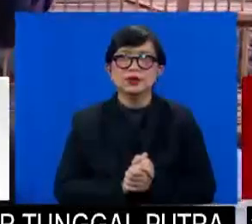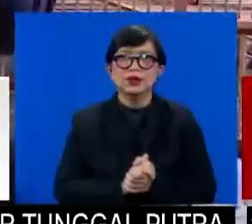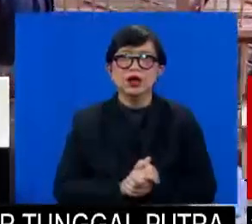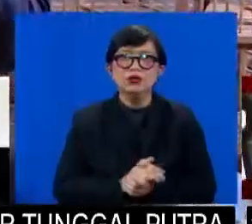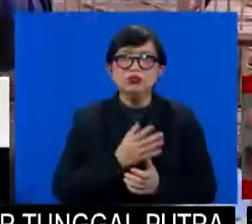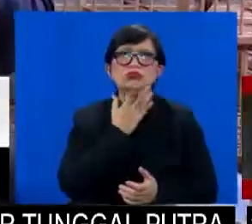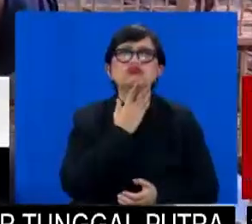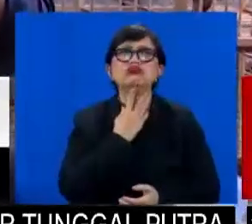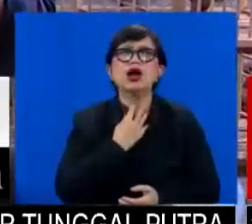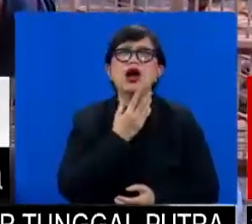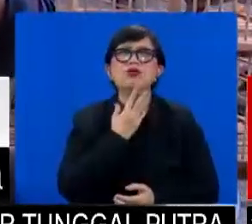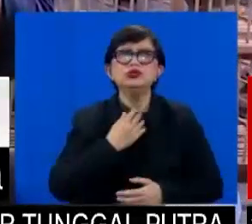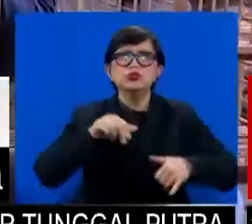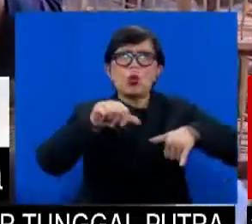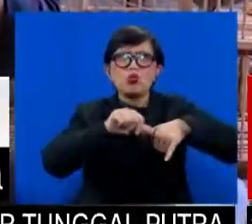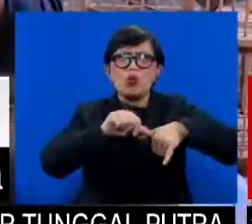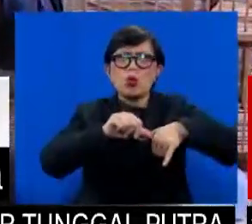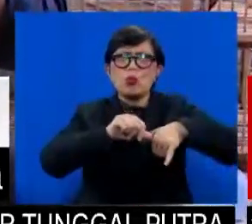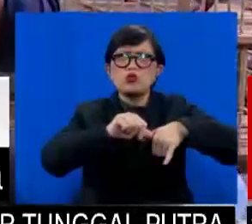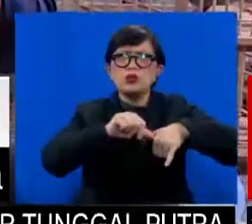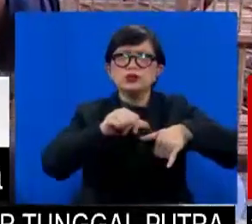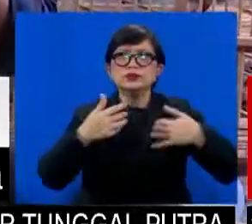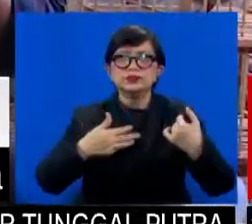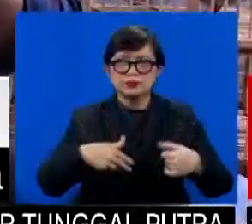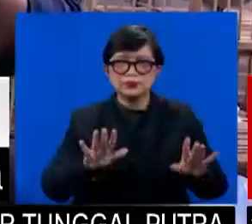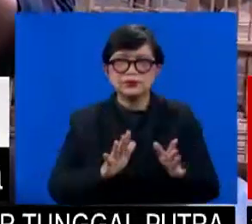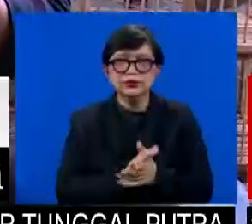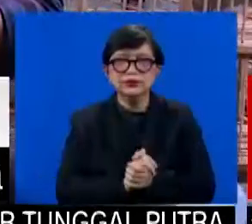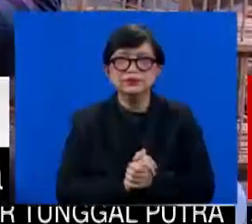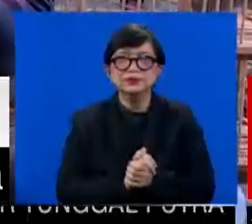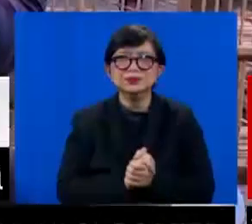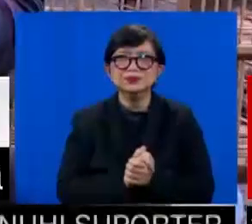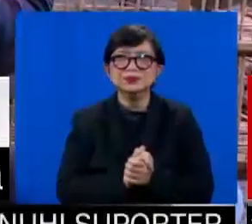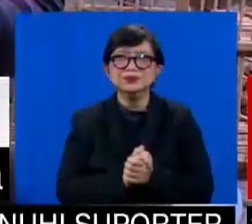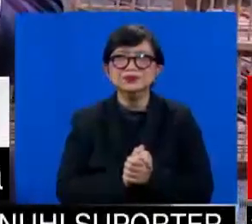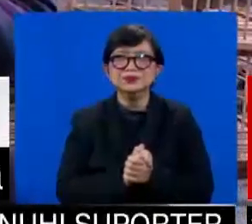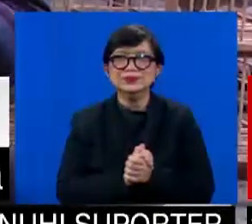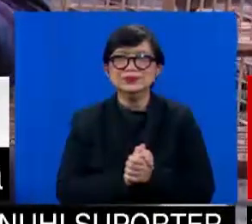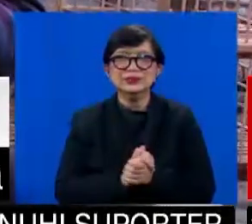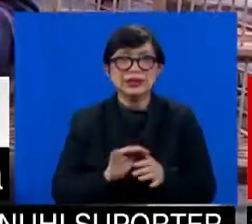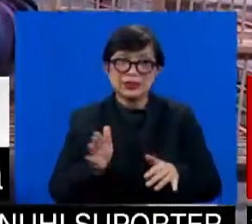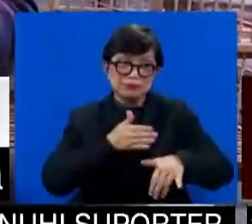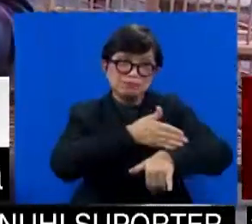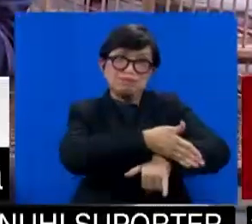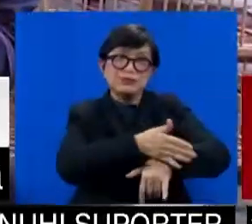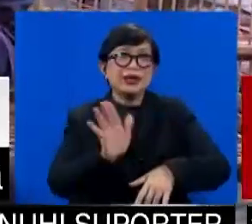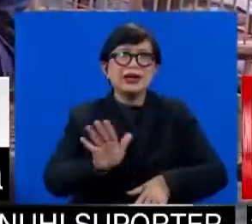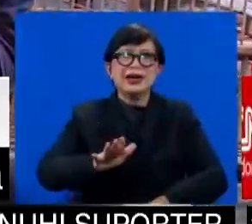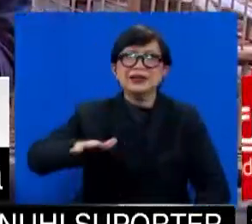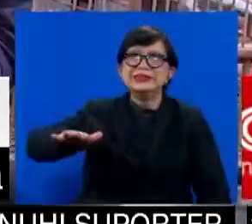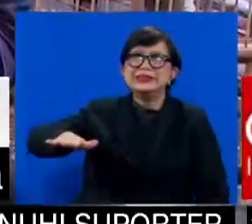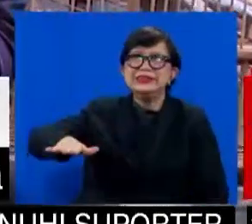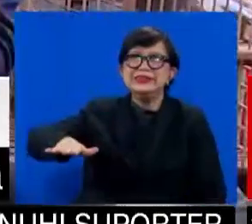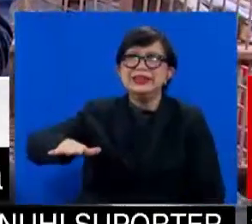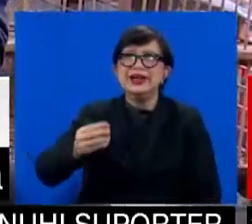Aus banget kayaknya ya. Wah. Tapi yang ini tidak dikorbankan, karena masih anak-anak.